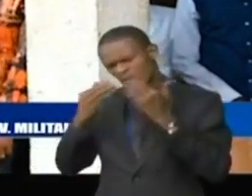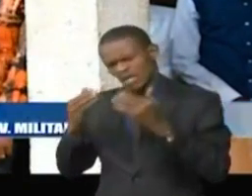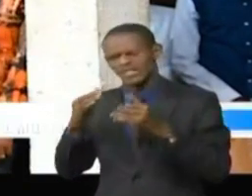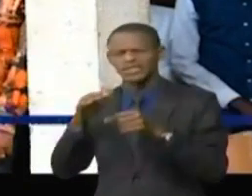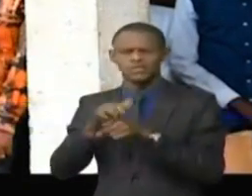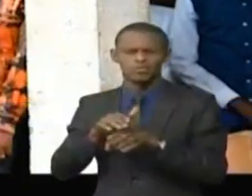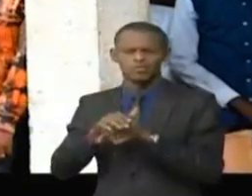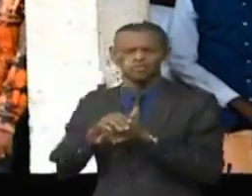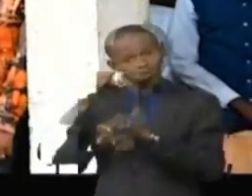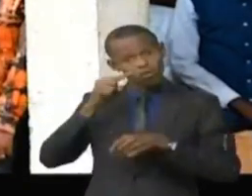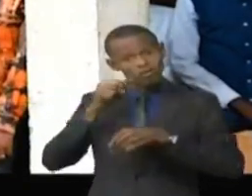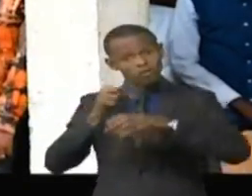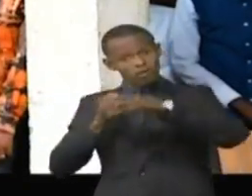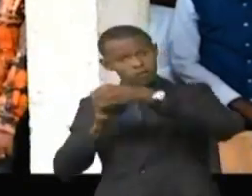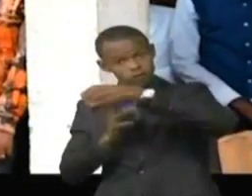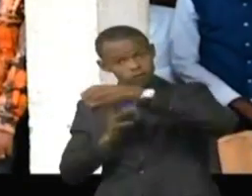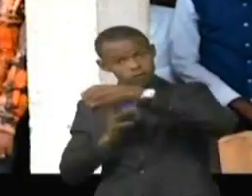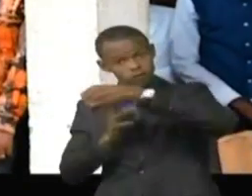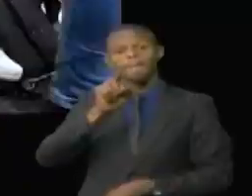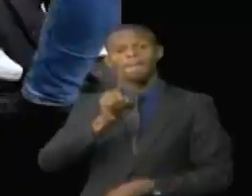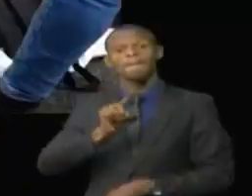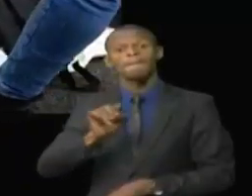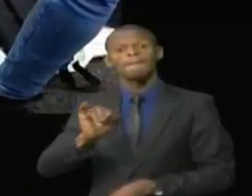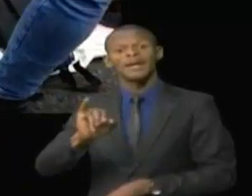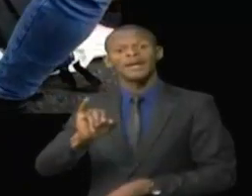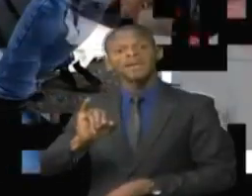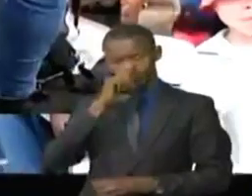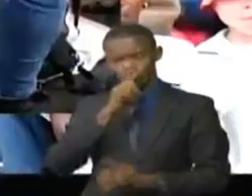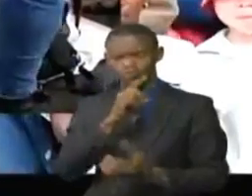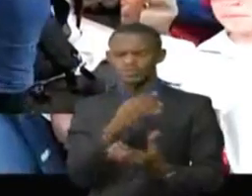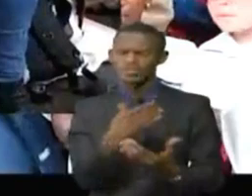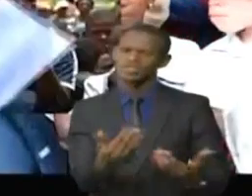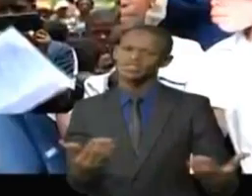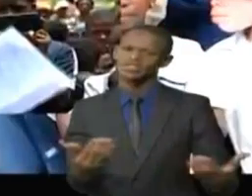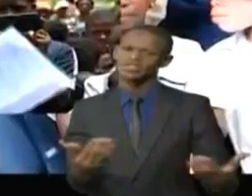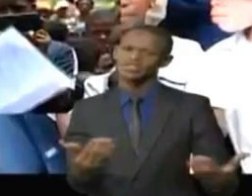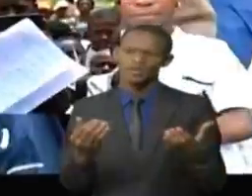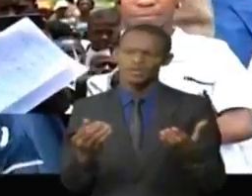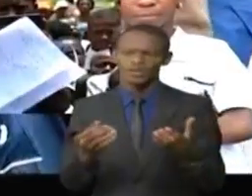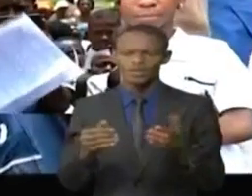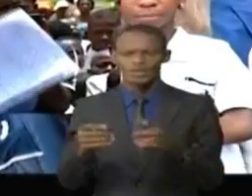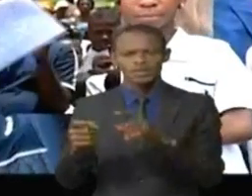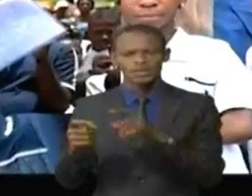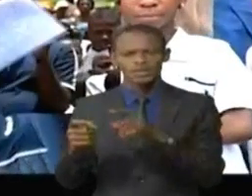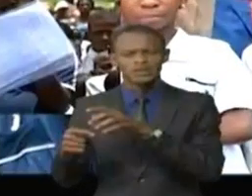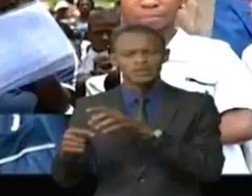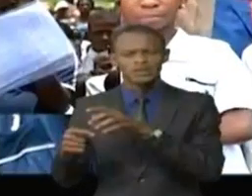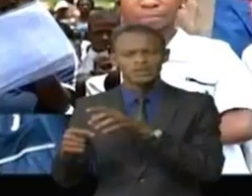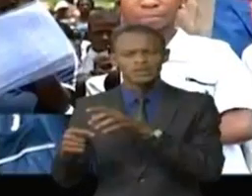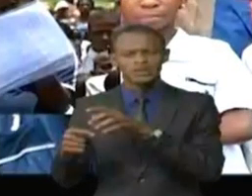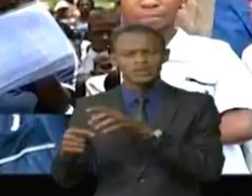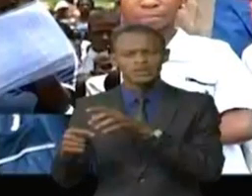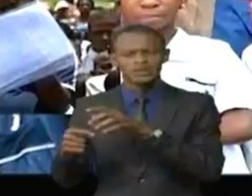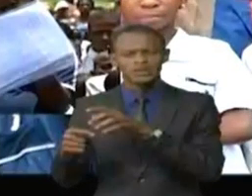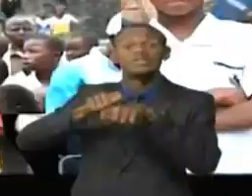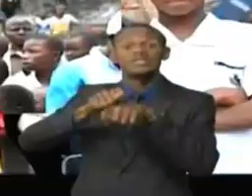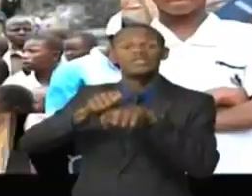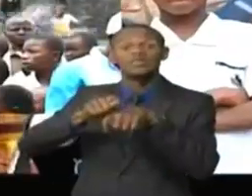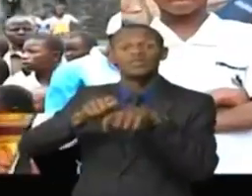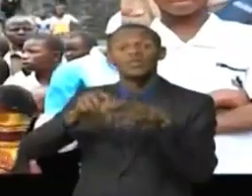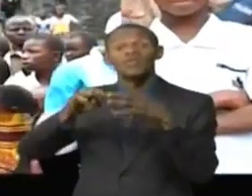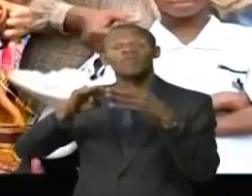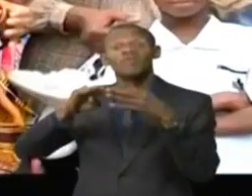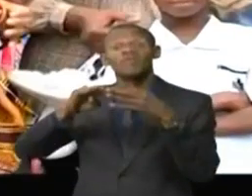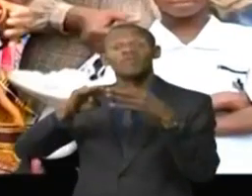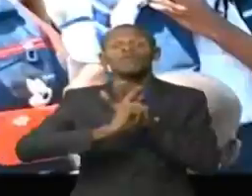des enfants déplacés. C'est donc un coup de pouce des parents d'élèves qui, loin de vivent dans des